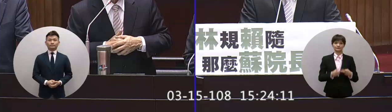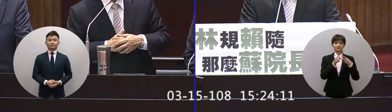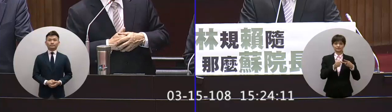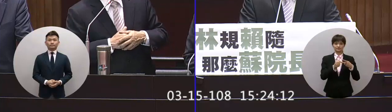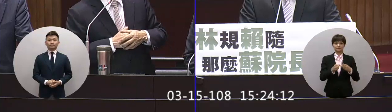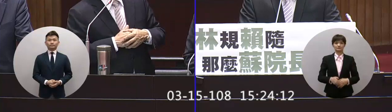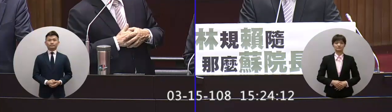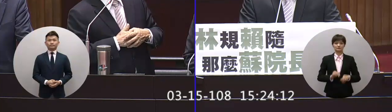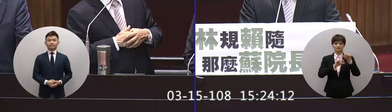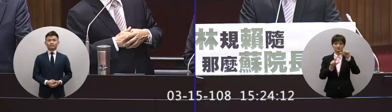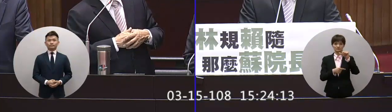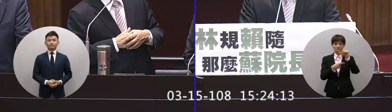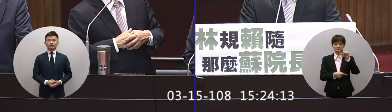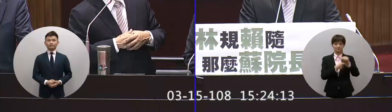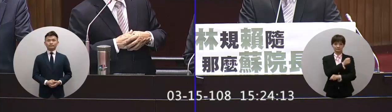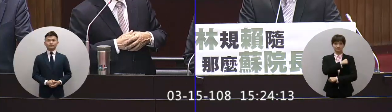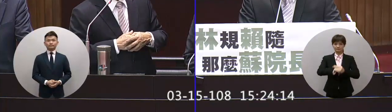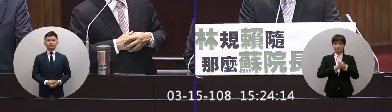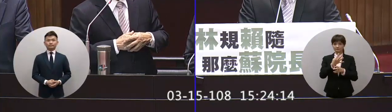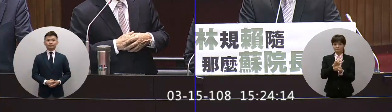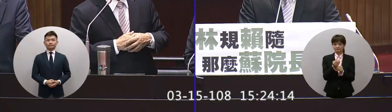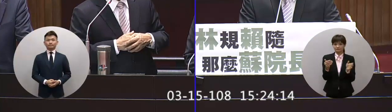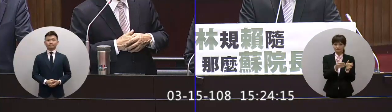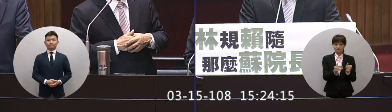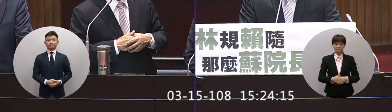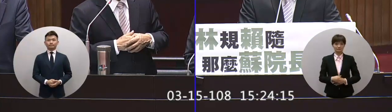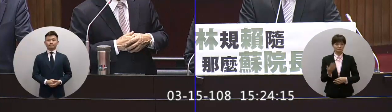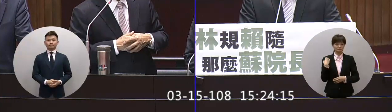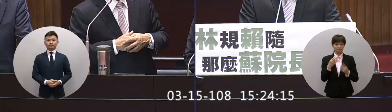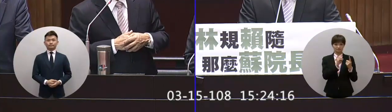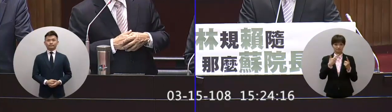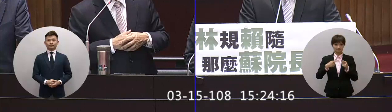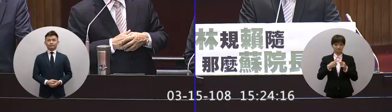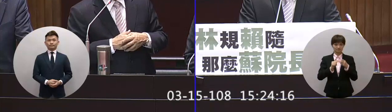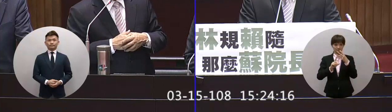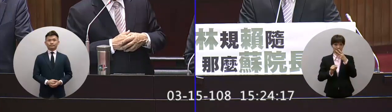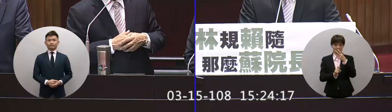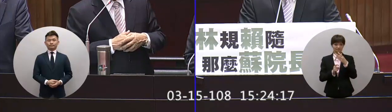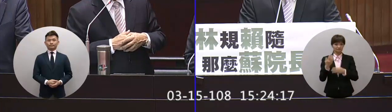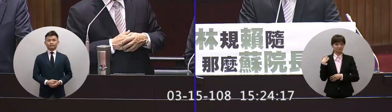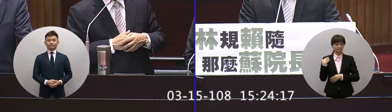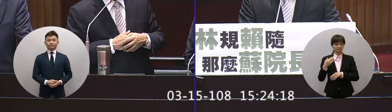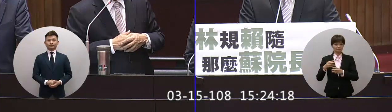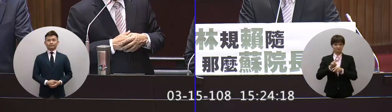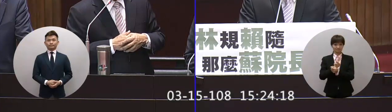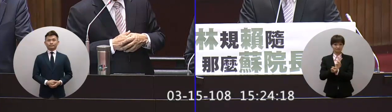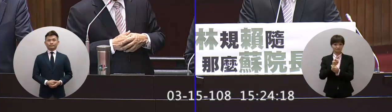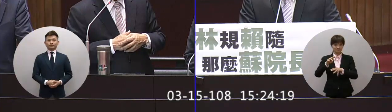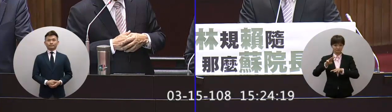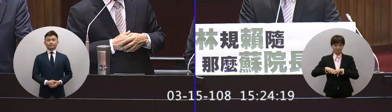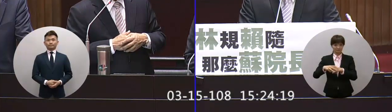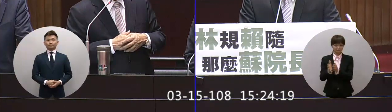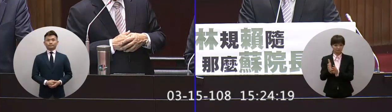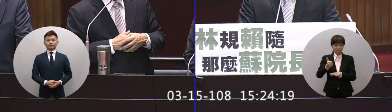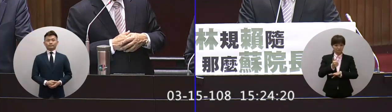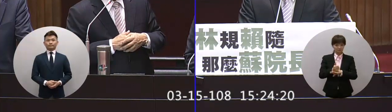弹，5月1号劳动节就要到了，在106年3月10号，那时候还是林权部长的时候，就送了劳